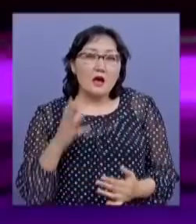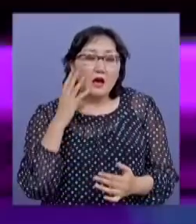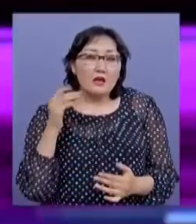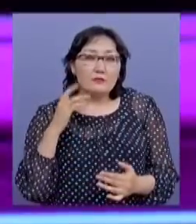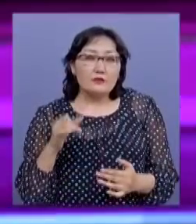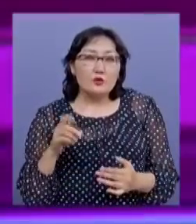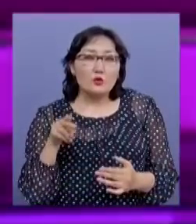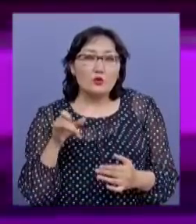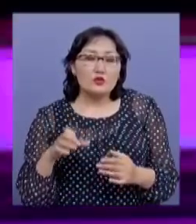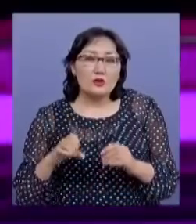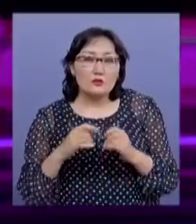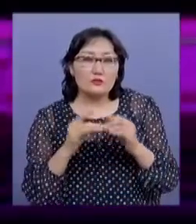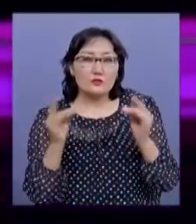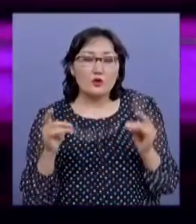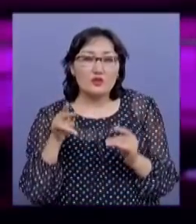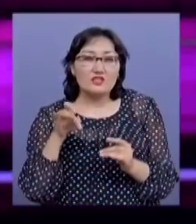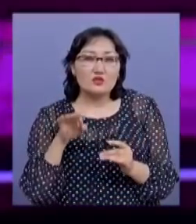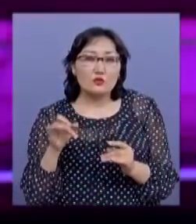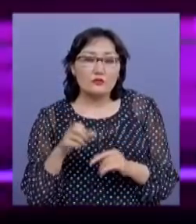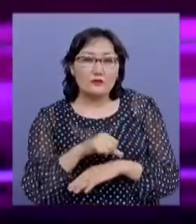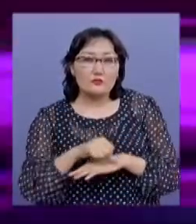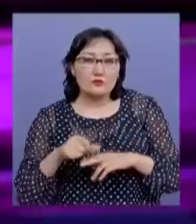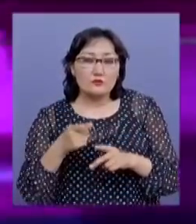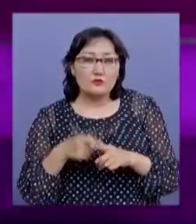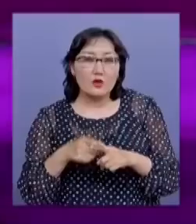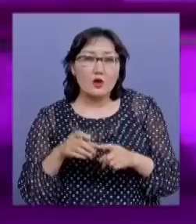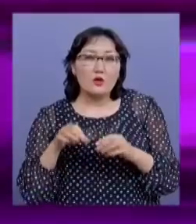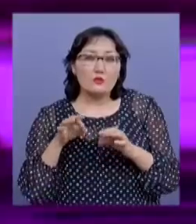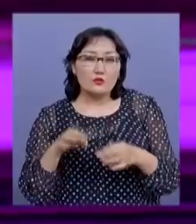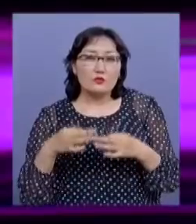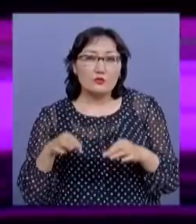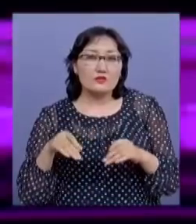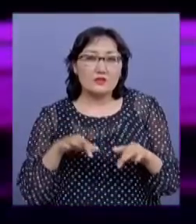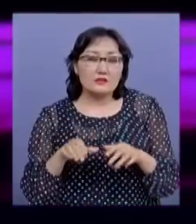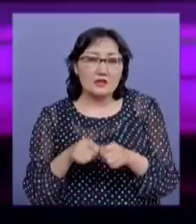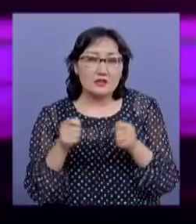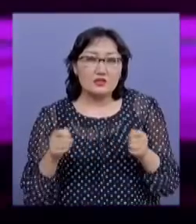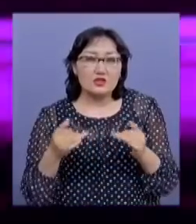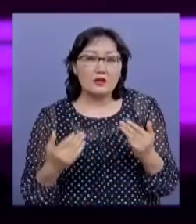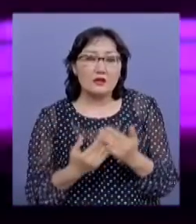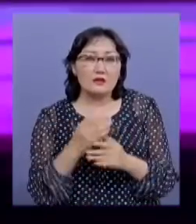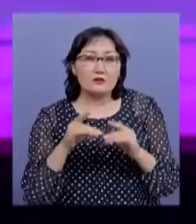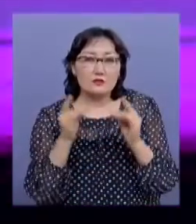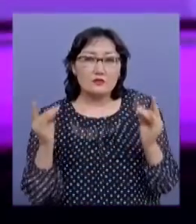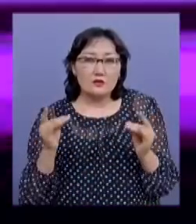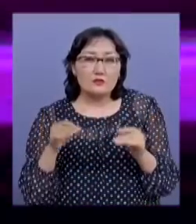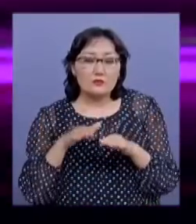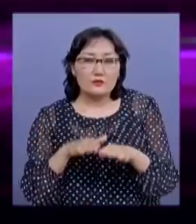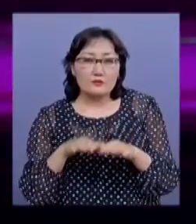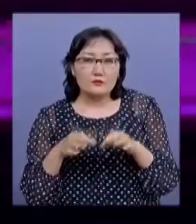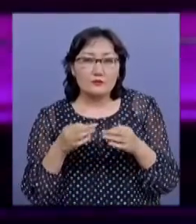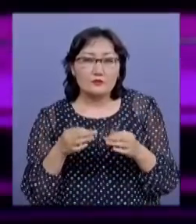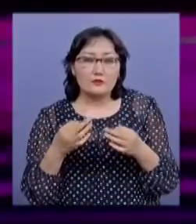Алматыдағы Құлжа күре жолы мен Рысқұлов даңғылындағы жолайрықта көлік қозғалса ашылды. Жаңа эстакада мегаполистегі кептелісті